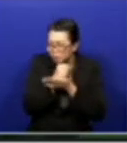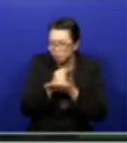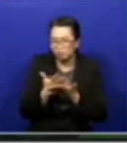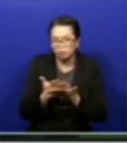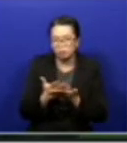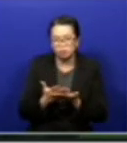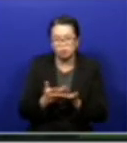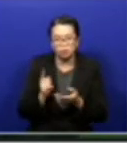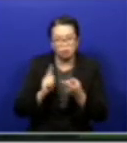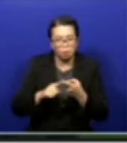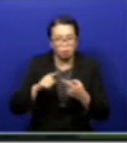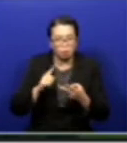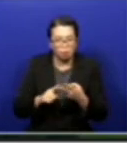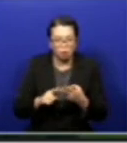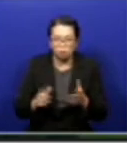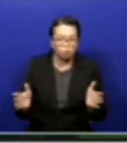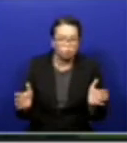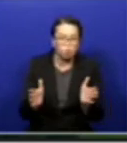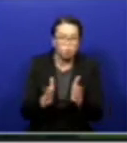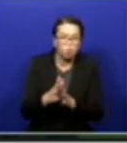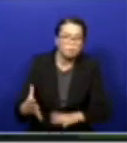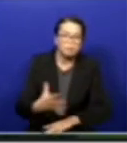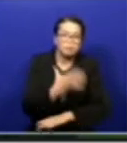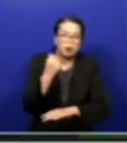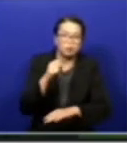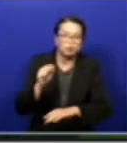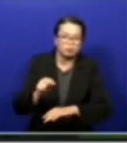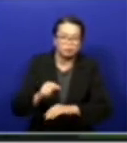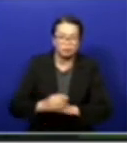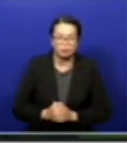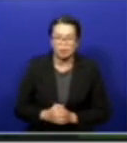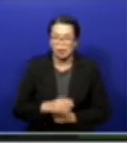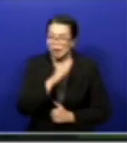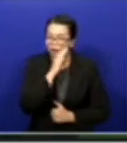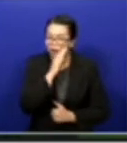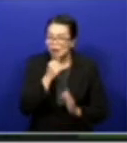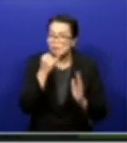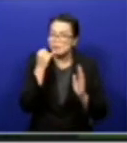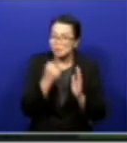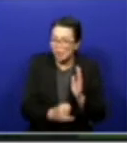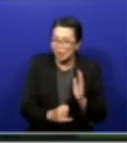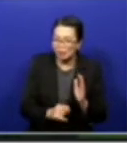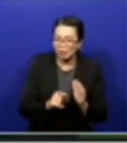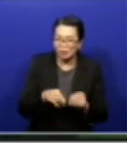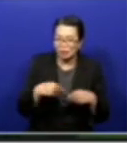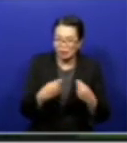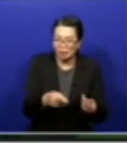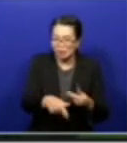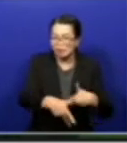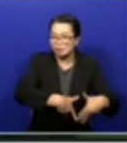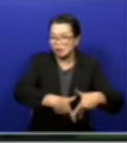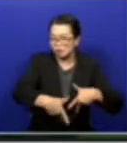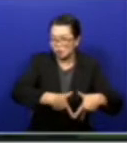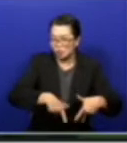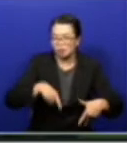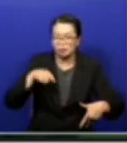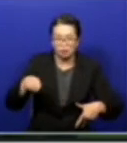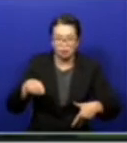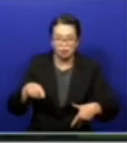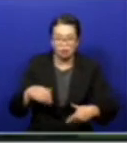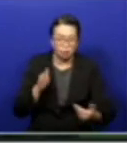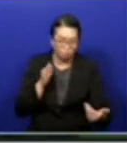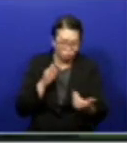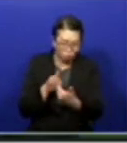รวมไปถึงปปช.ด้วยก็ได้ถ้าความผิดที่เจ้าหน้าที่โดยต